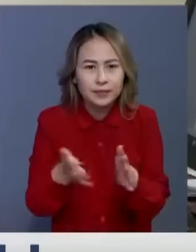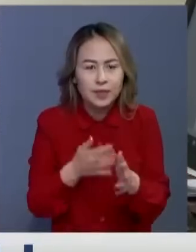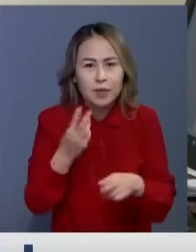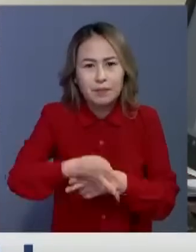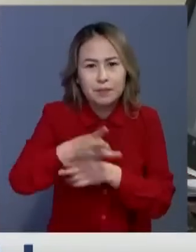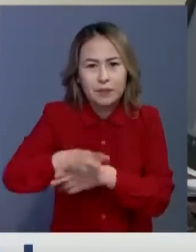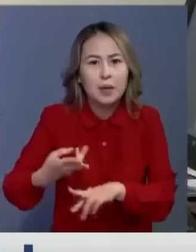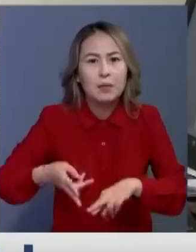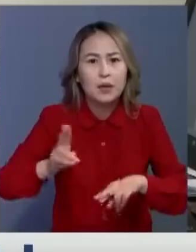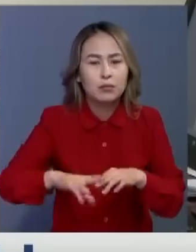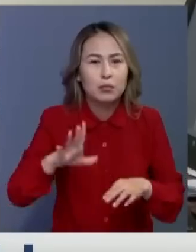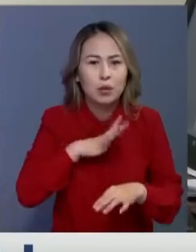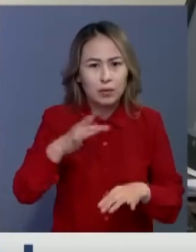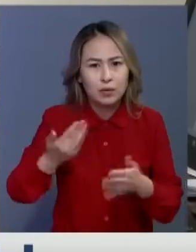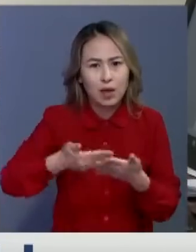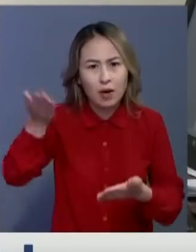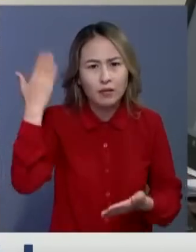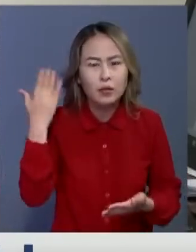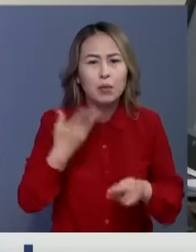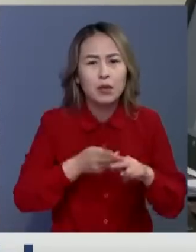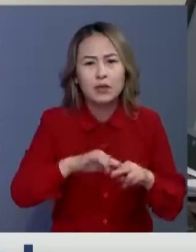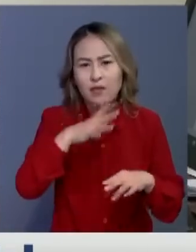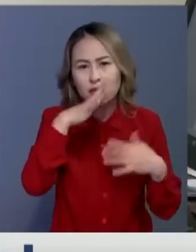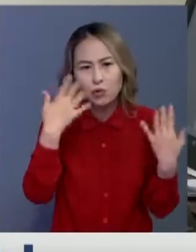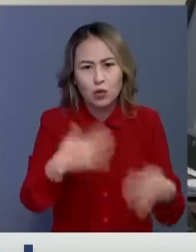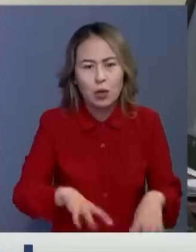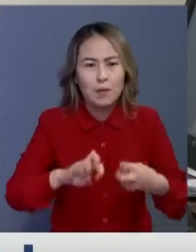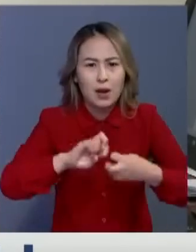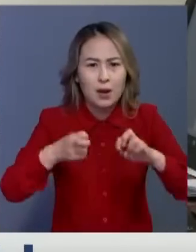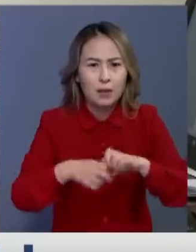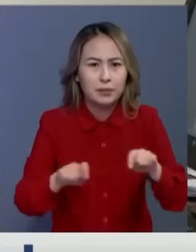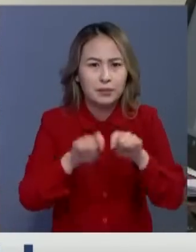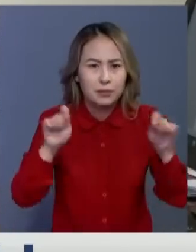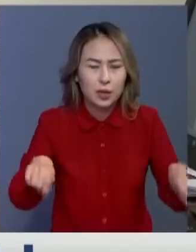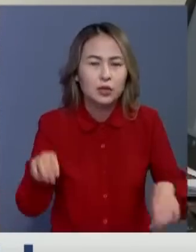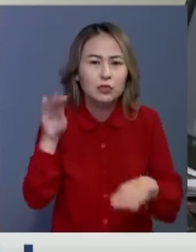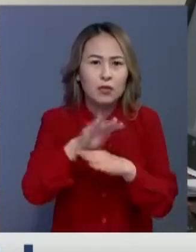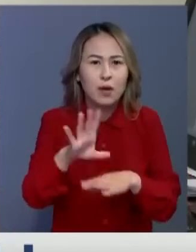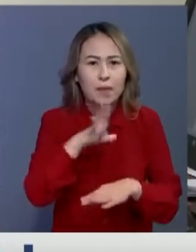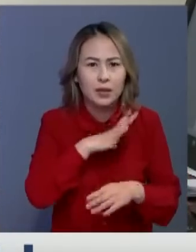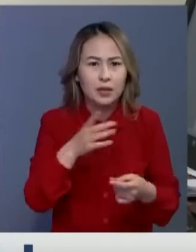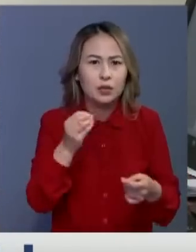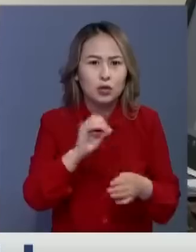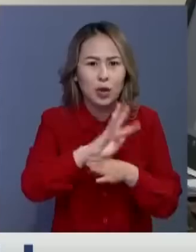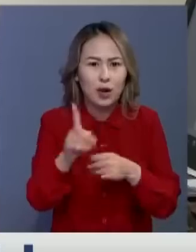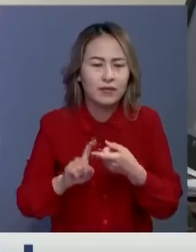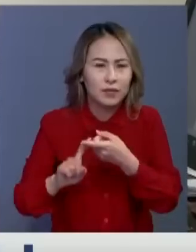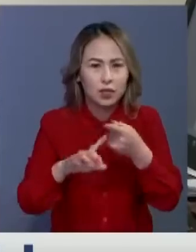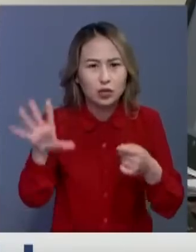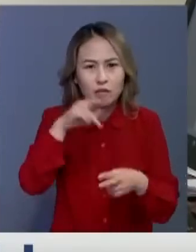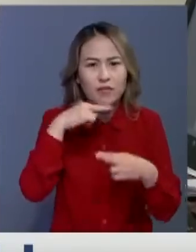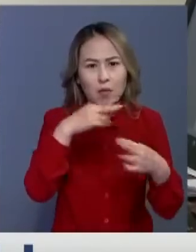ғана пайда болған түйткіл емес. Ол мәселеге бірнеше жыл болды. Бірақ осы маусымда бар назар пандемияға ауып отыр.